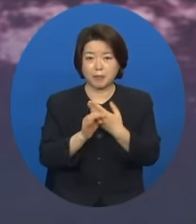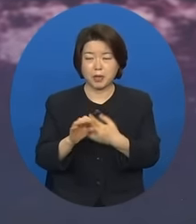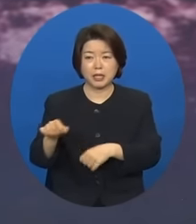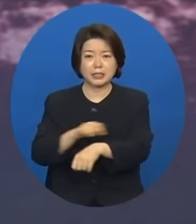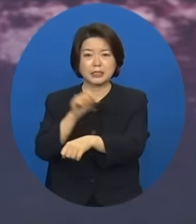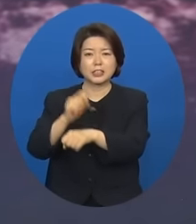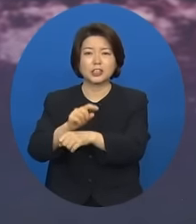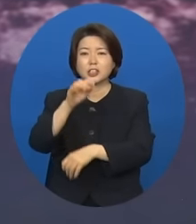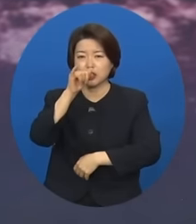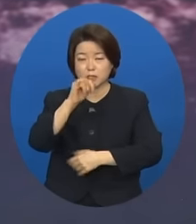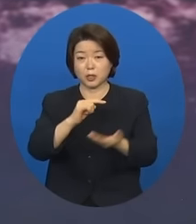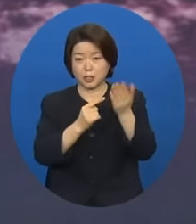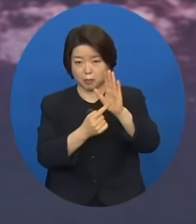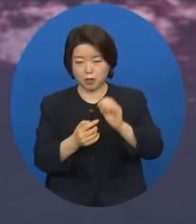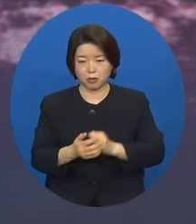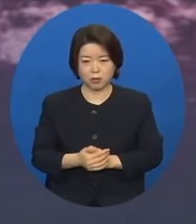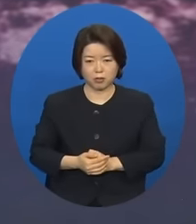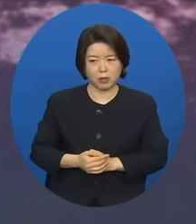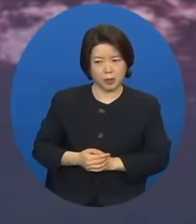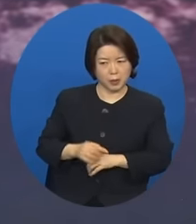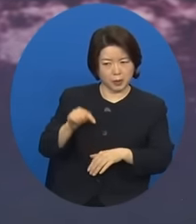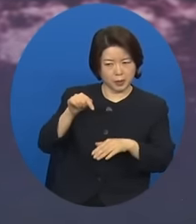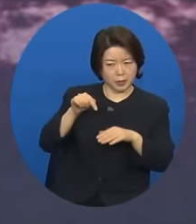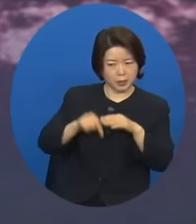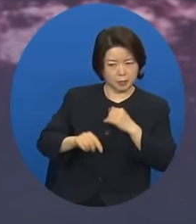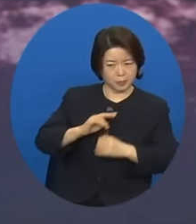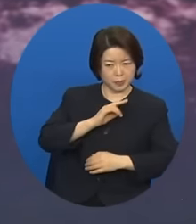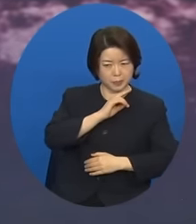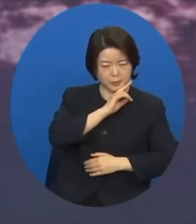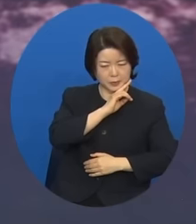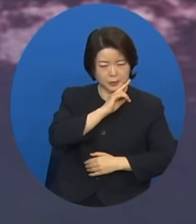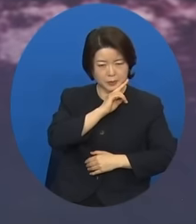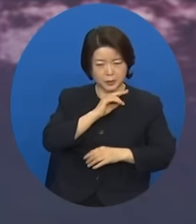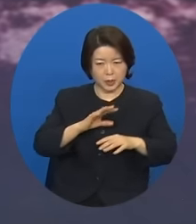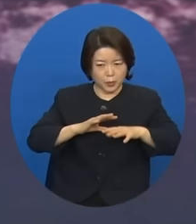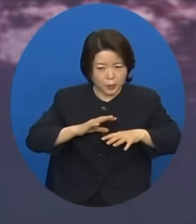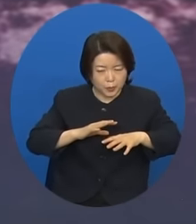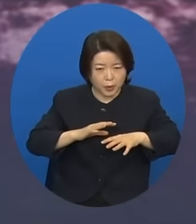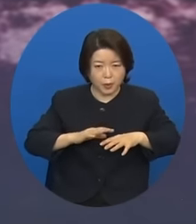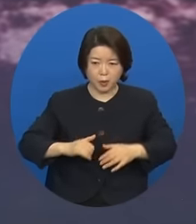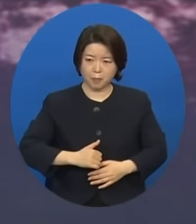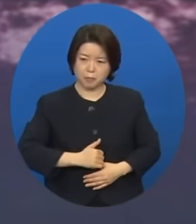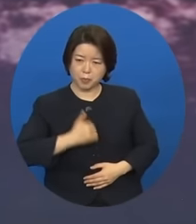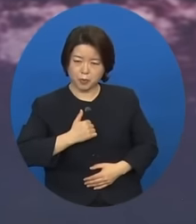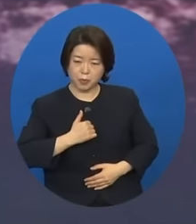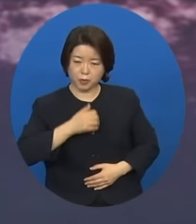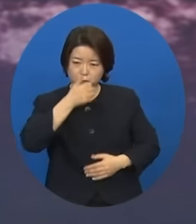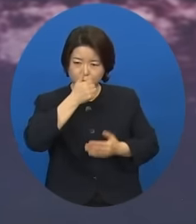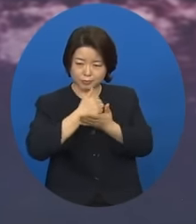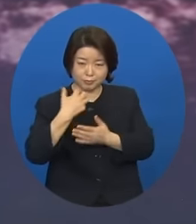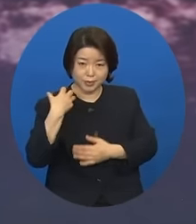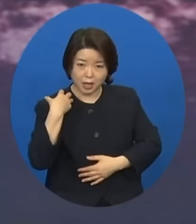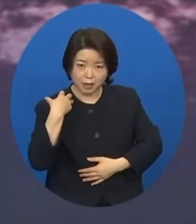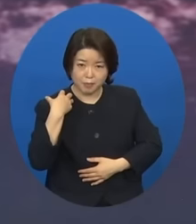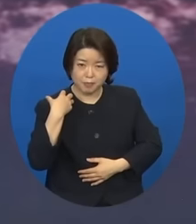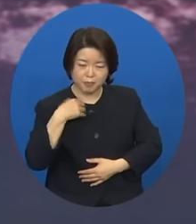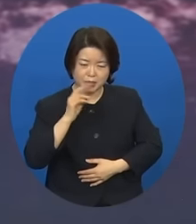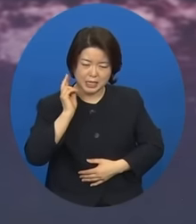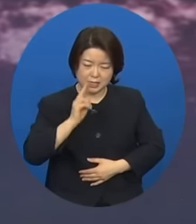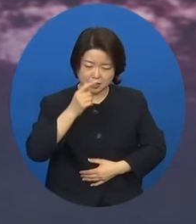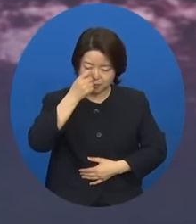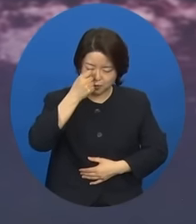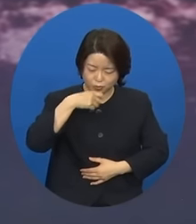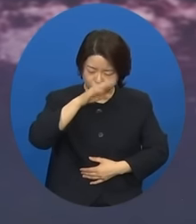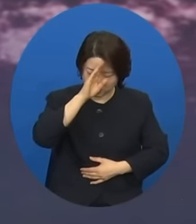나타나요 깊은 의심 두려움 분노 죄책감 심한